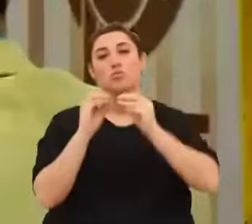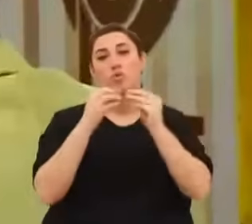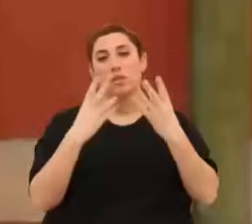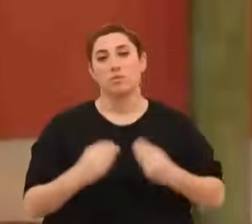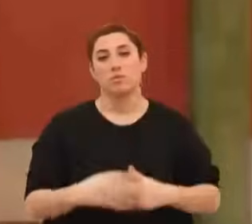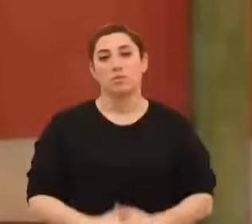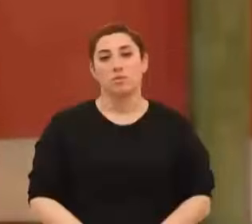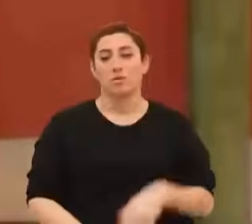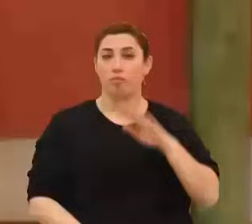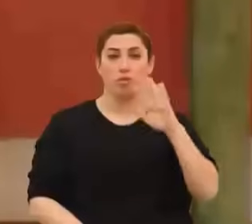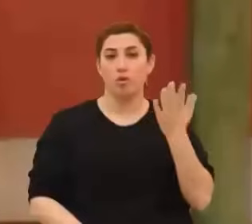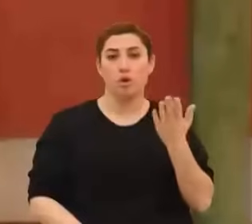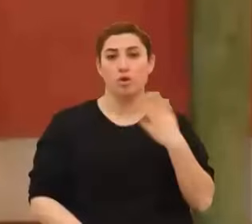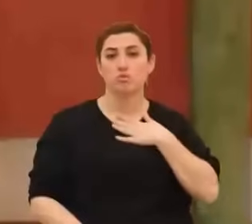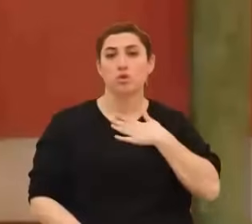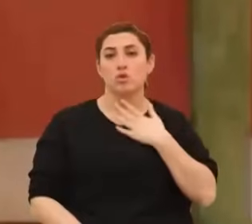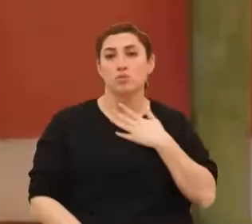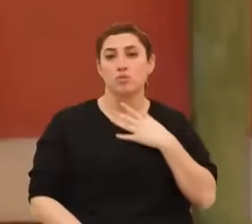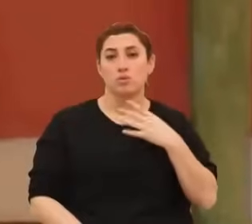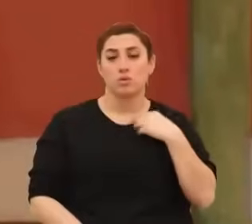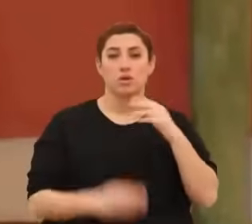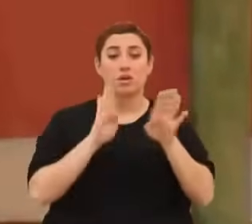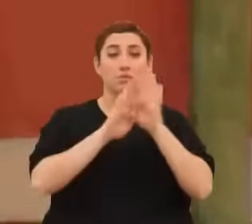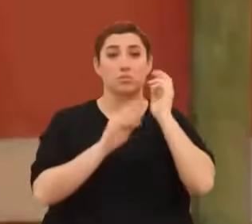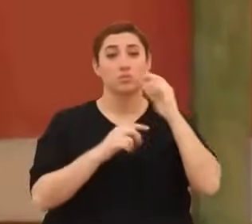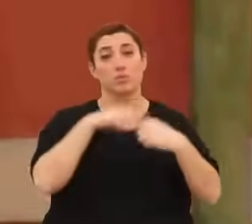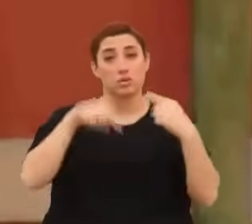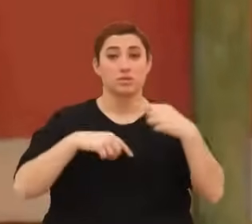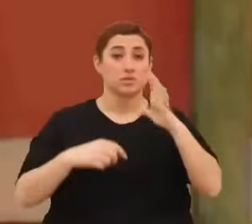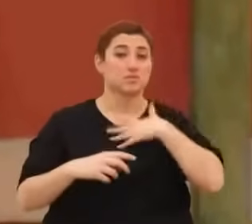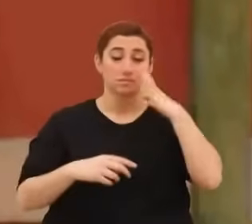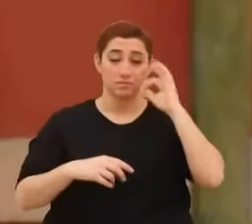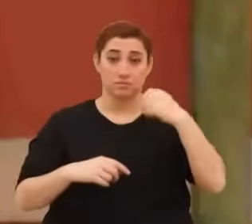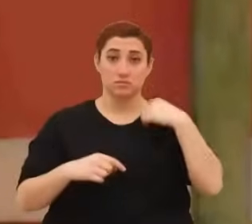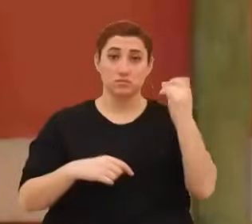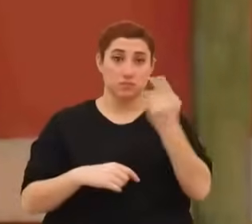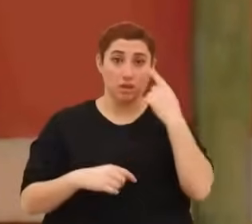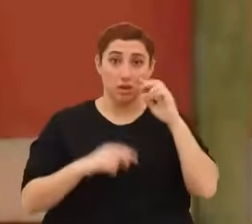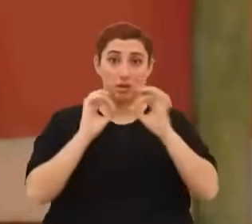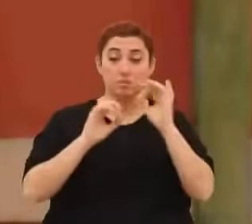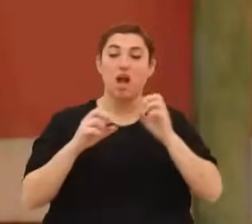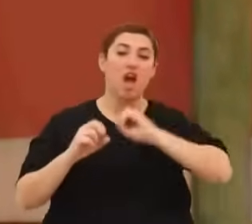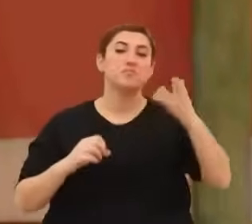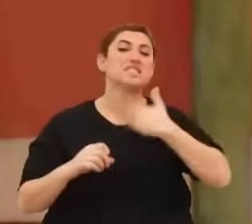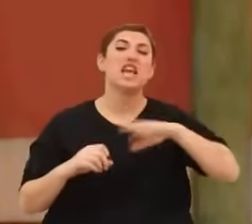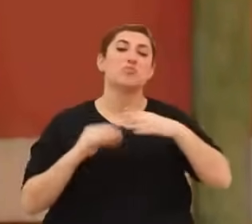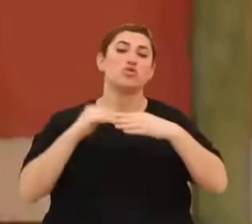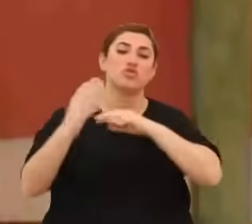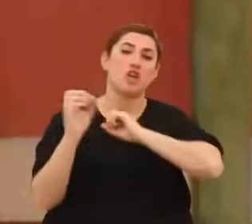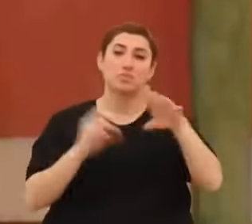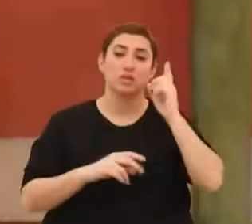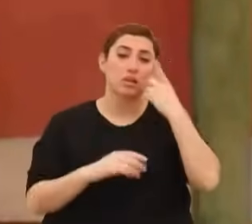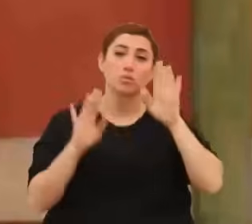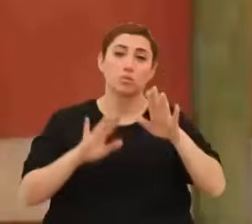olur. Niye canım? Allah Allah, kapı kapı dolaşıyorum. Sahibini mi arayacağız şimdi? Atmışlar işte. Sevmiyorlarmış belki de. Dışarı atmışlar. Boşuboş